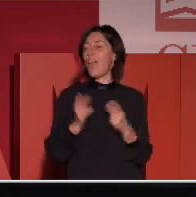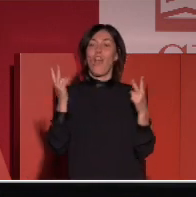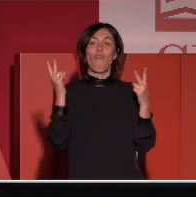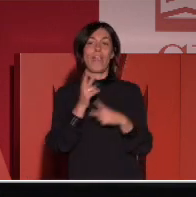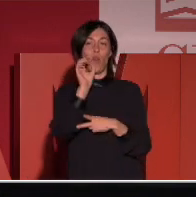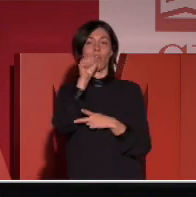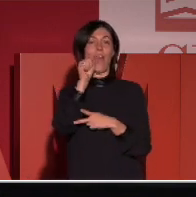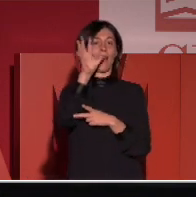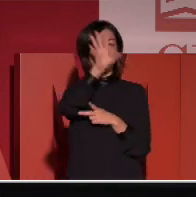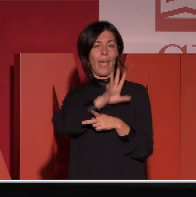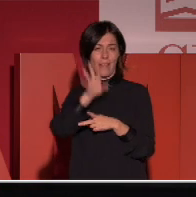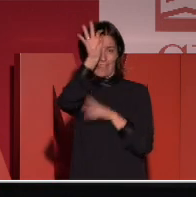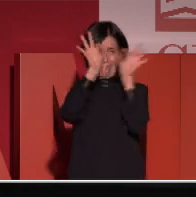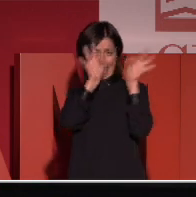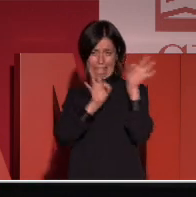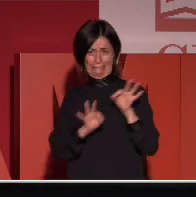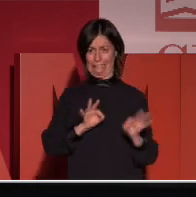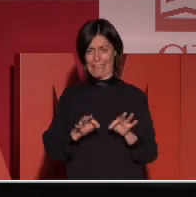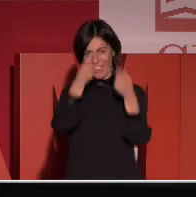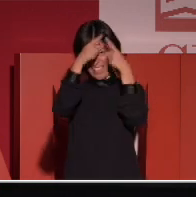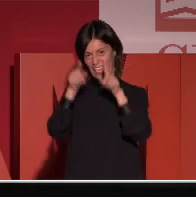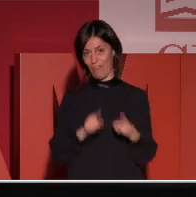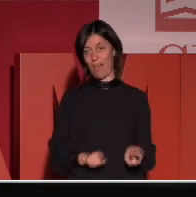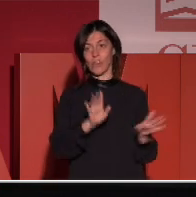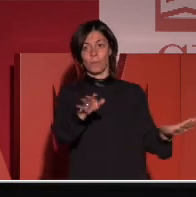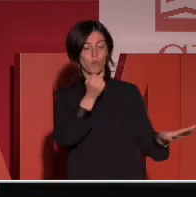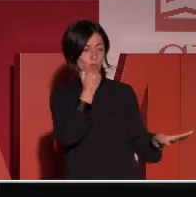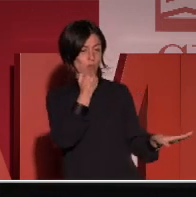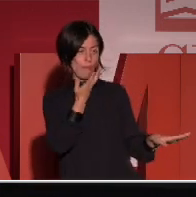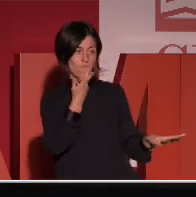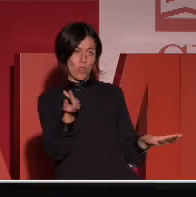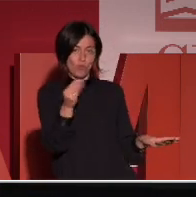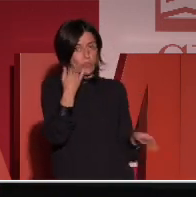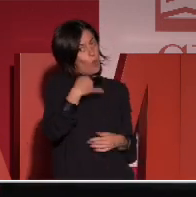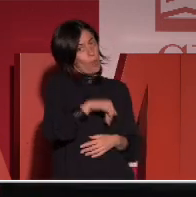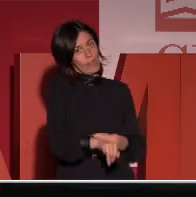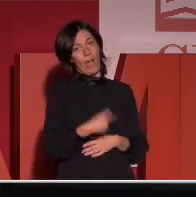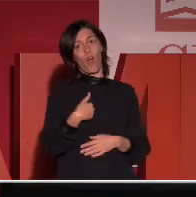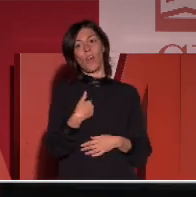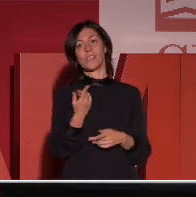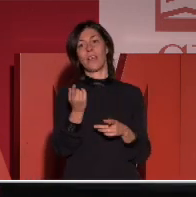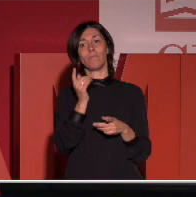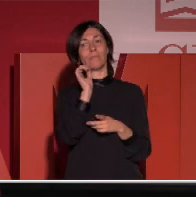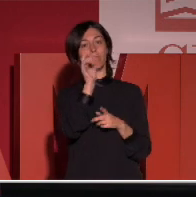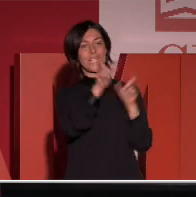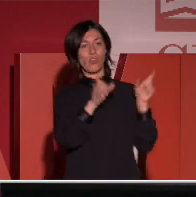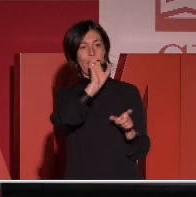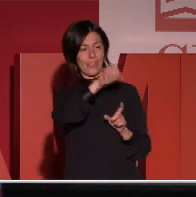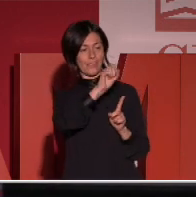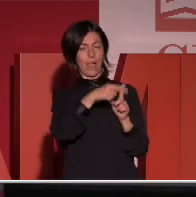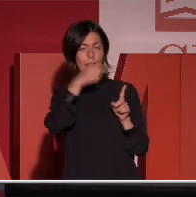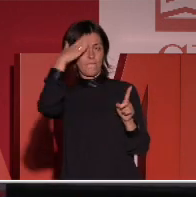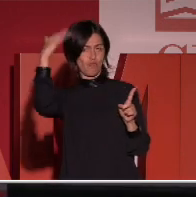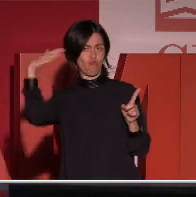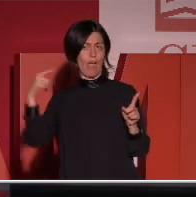fammi capire scusa un'ultima cosa sulla il genio e la superiorità culturale dei sardi la